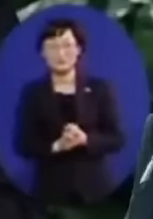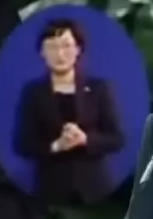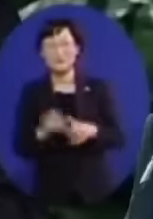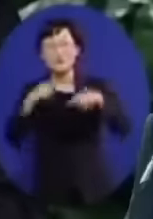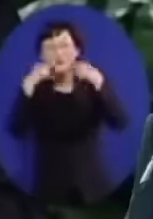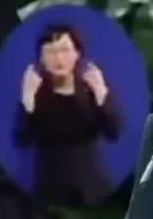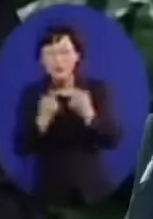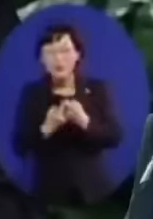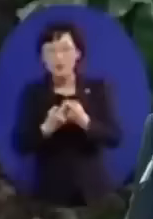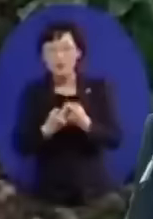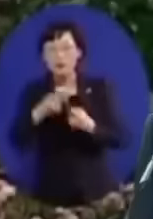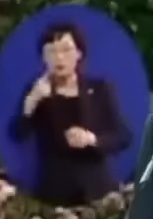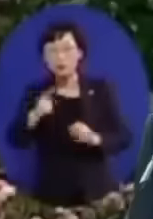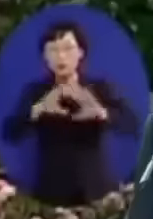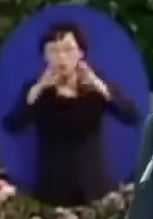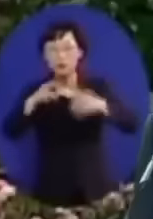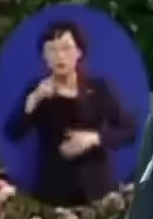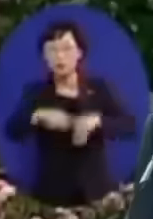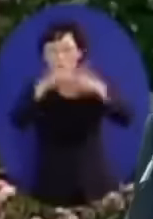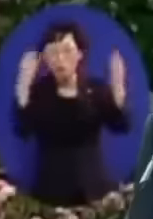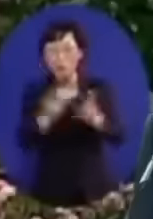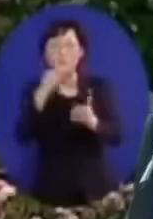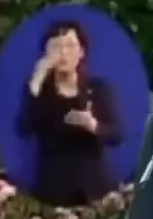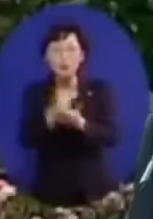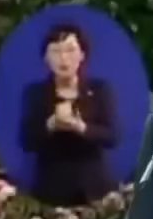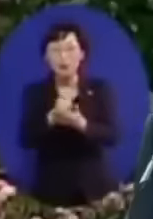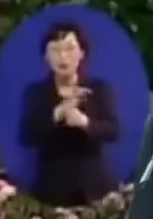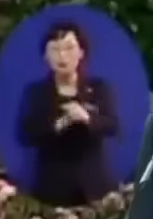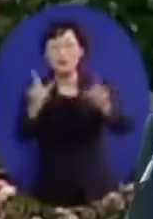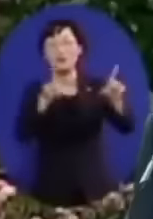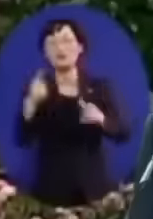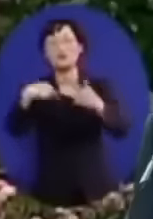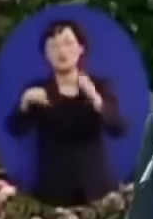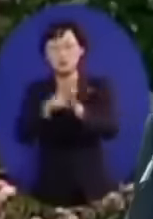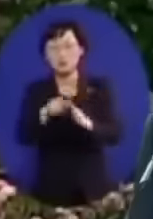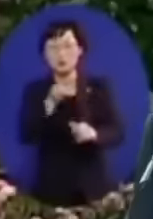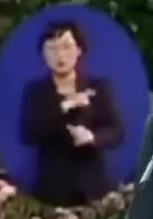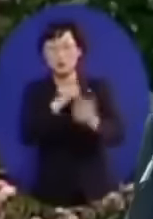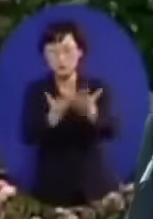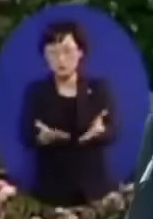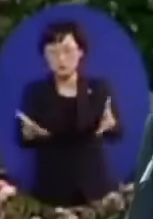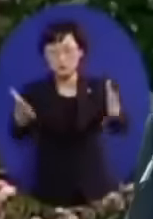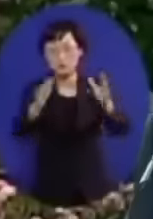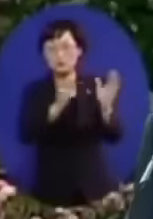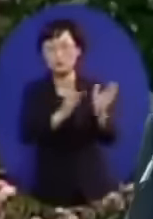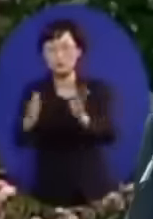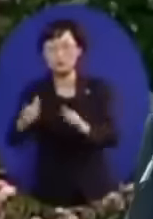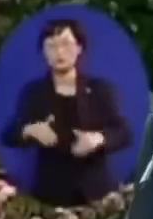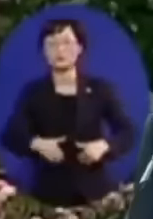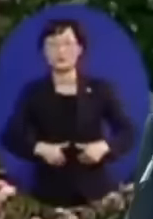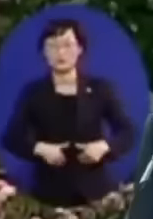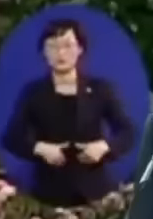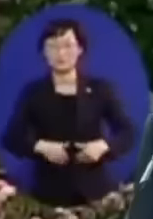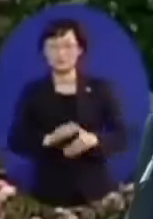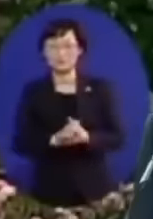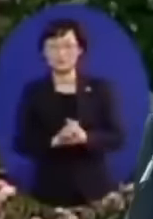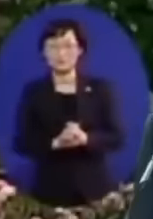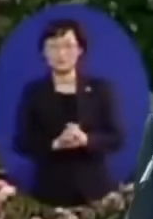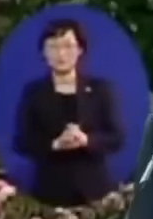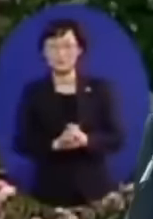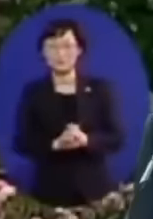개인도 국가도 모든 일에 형통하여 잘 살기 위해서는 먼저 그릇이 준비해야 되는 것입니다.